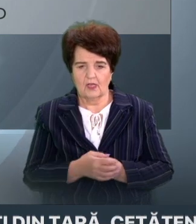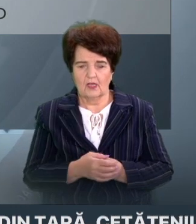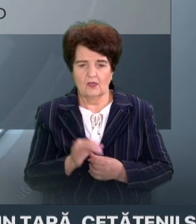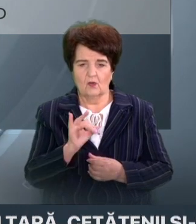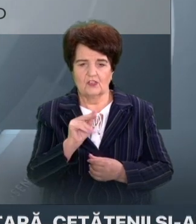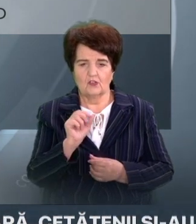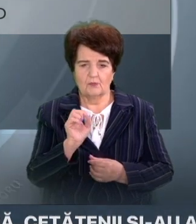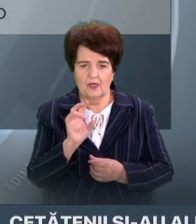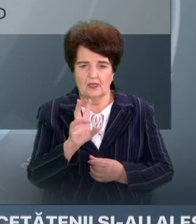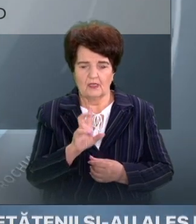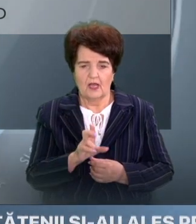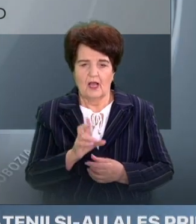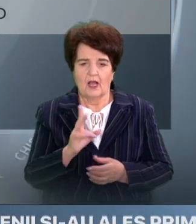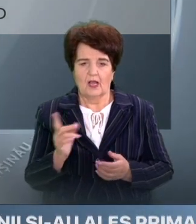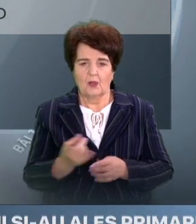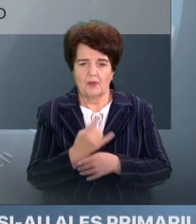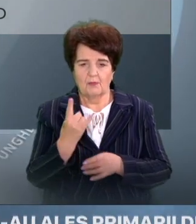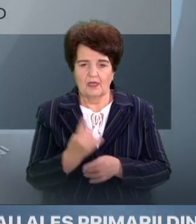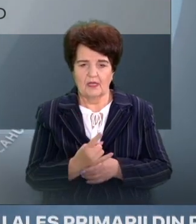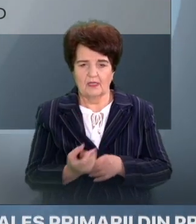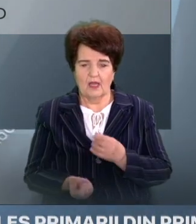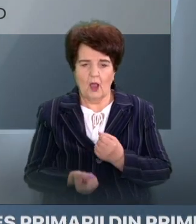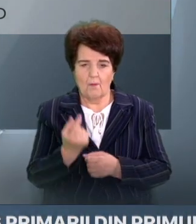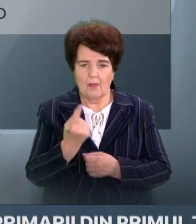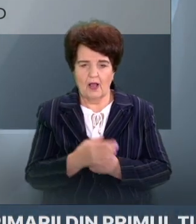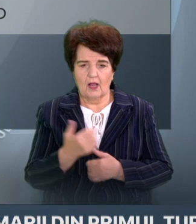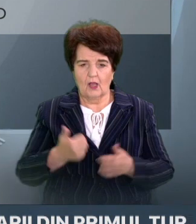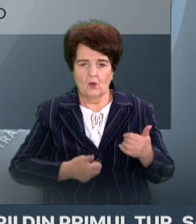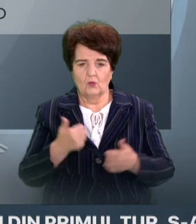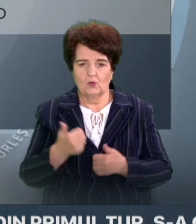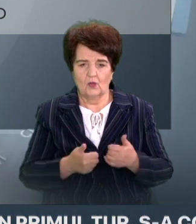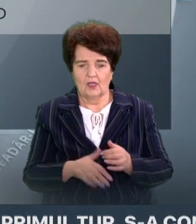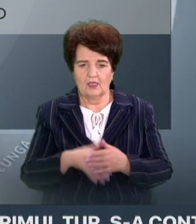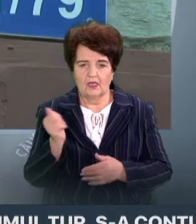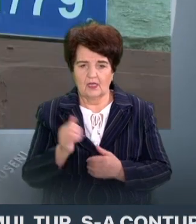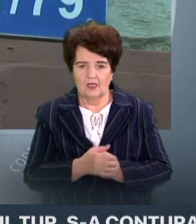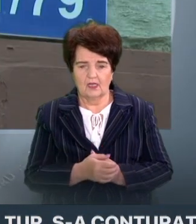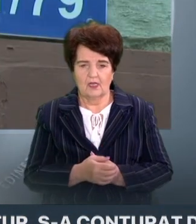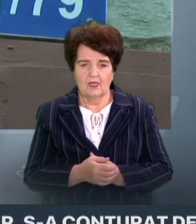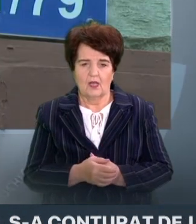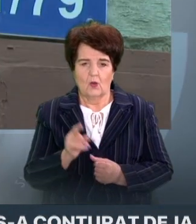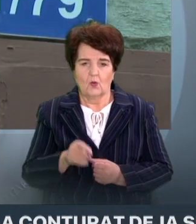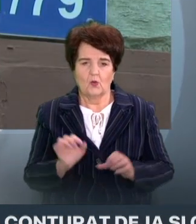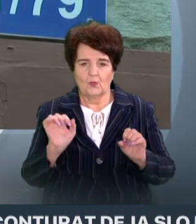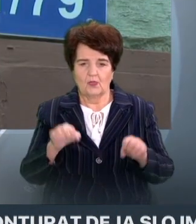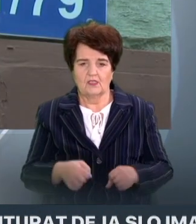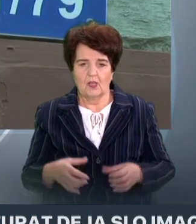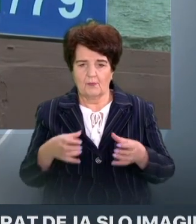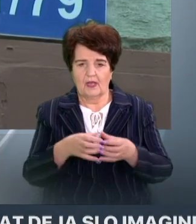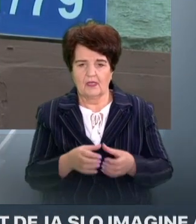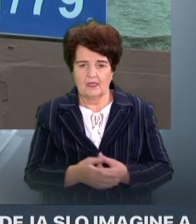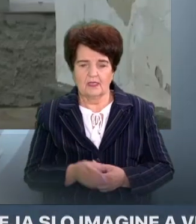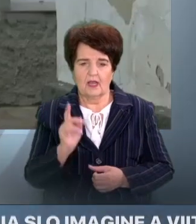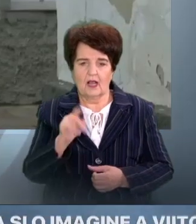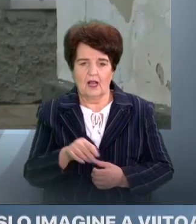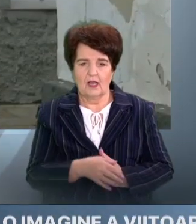Ceban, care apare pentru prima dată ca un concurent electoral solid, un potențial partid